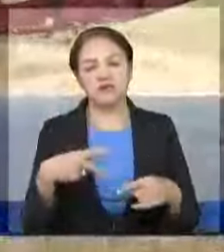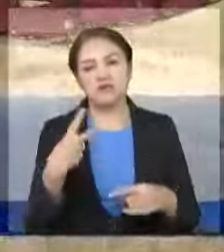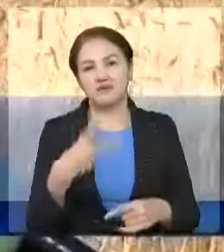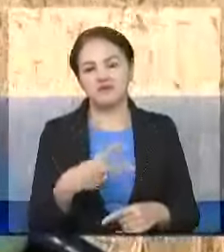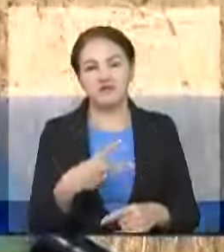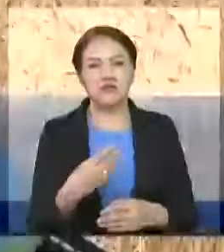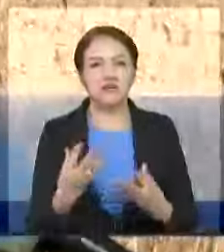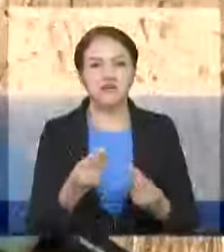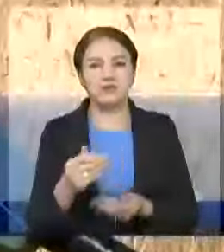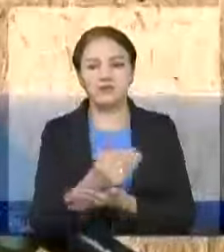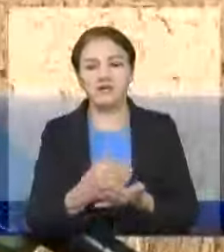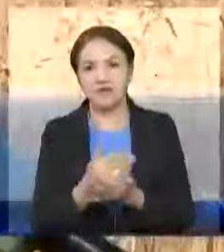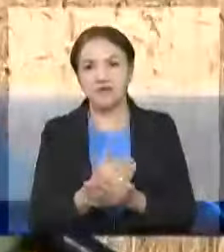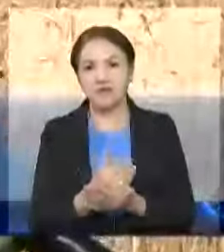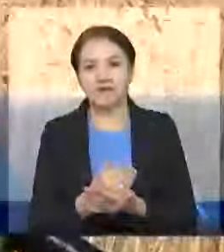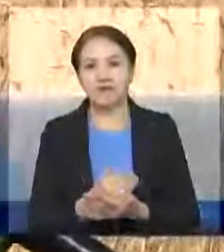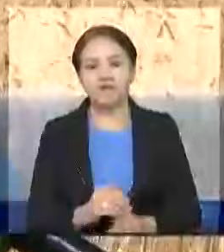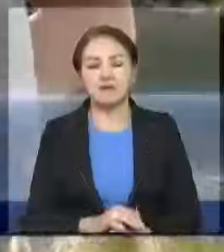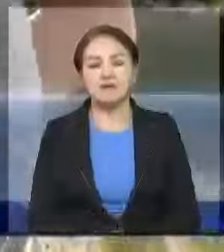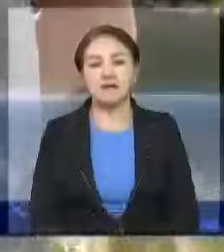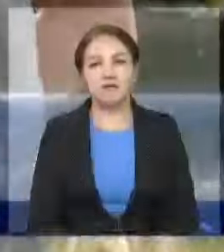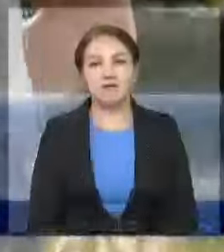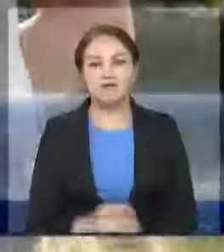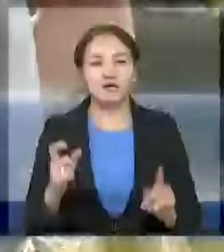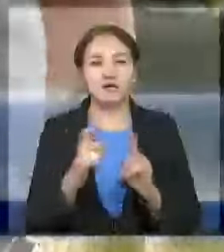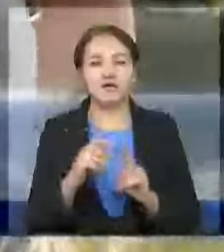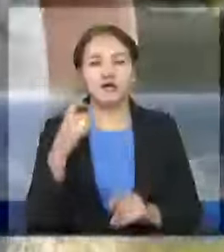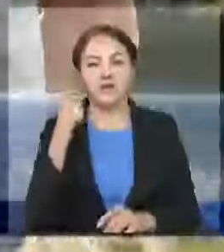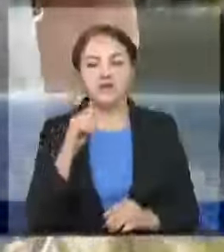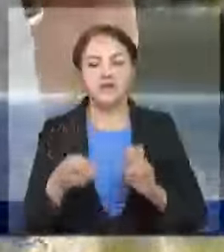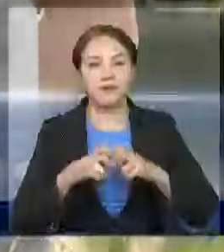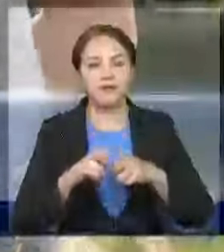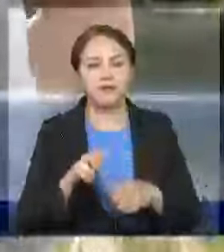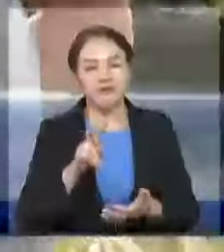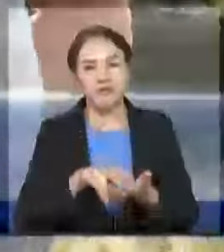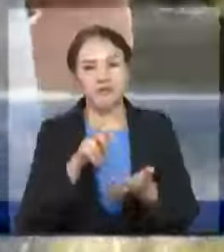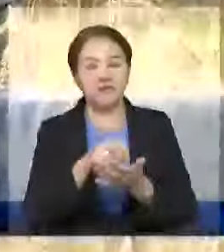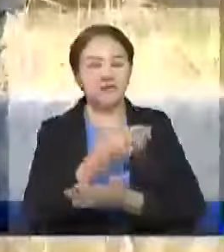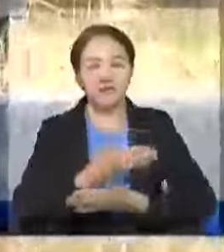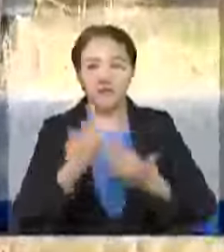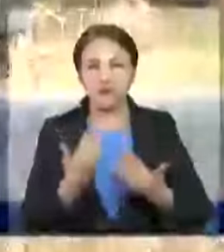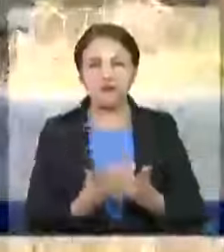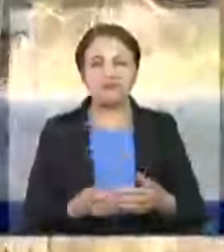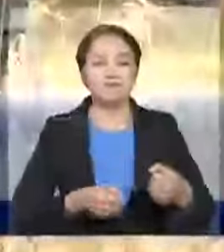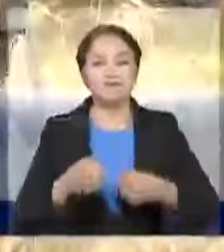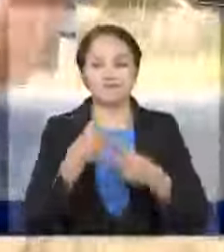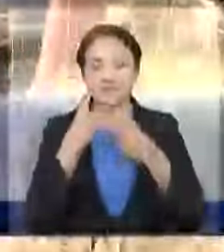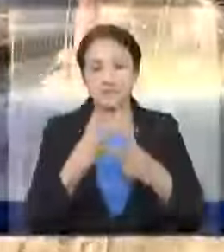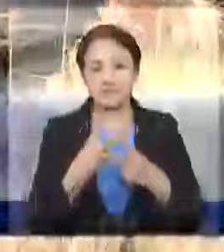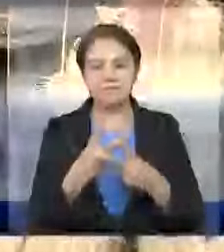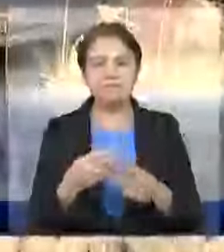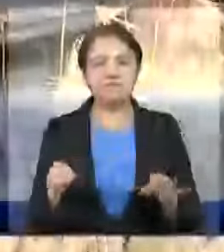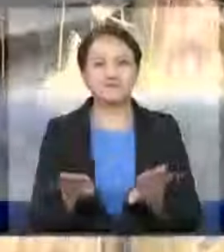там, когда суммарно все соберем, может, больше 20 будет. По словам агрария, проблем с саранчой не было. Руководство района своевременно отреагировало и